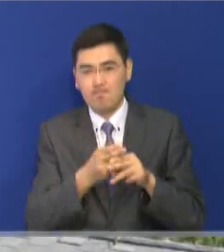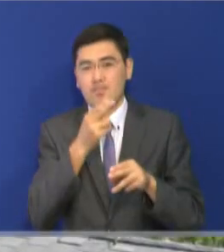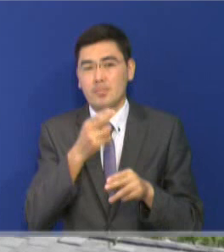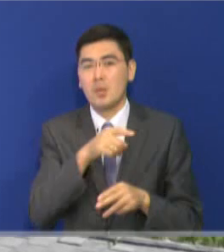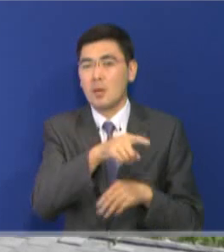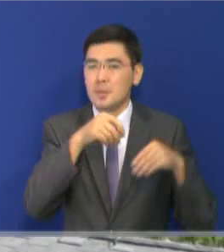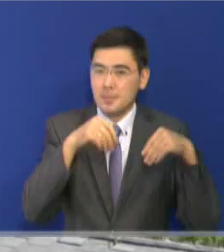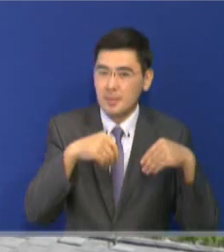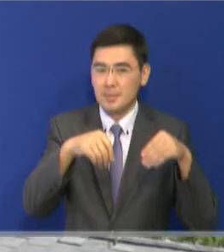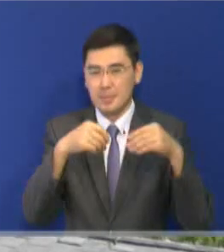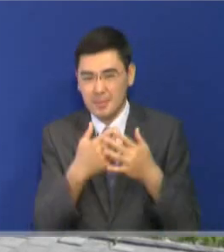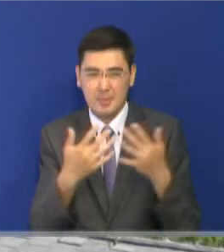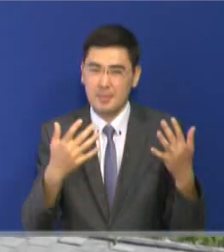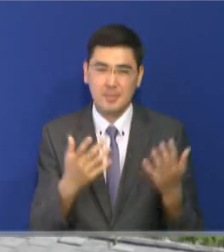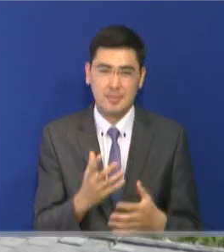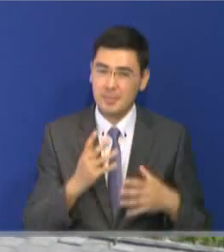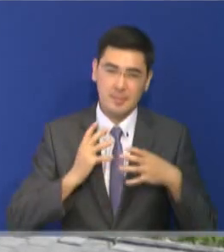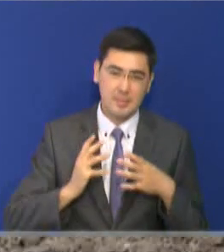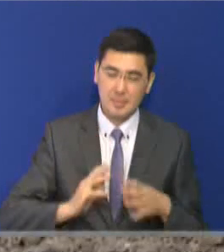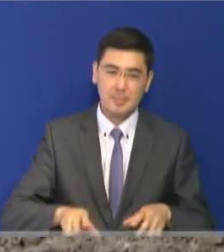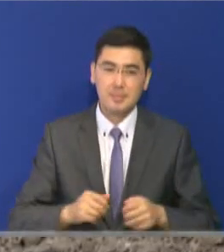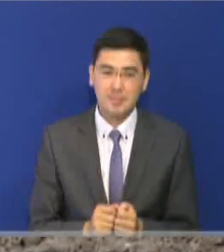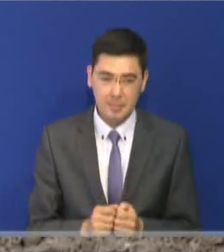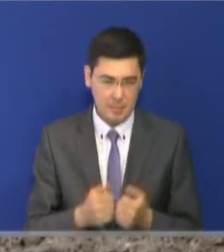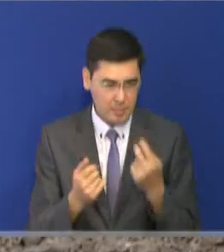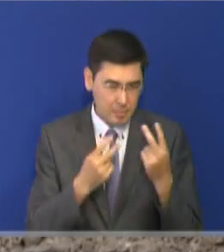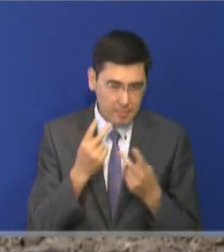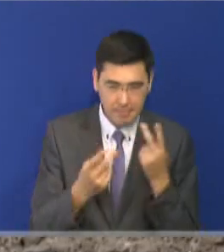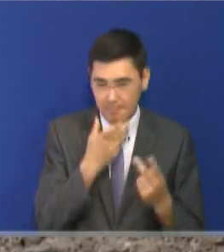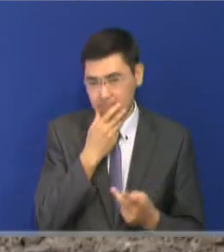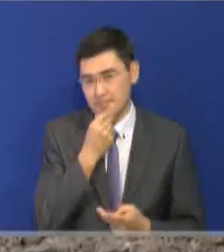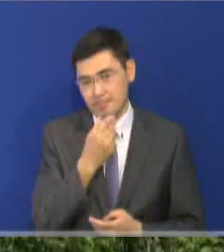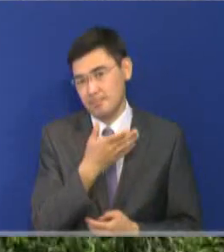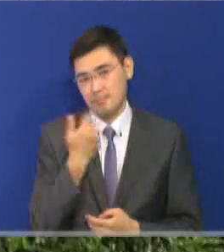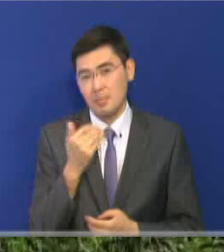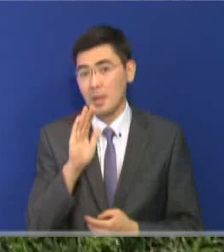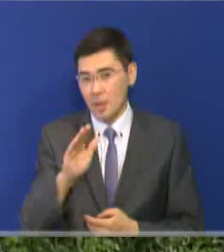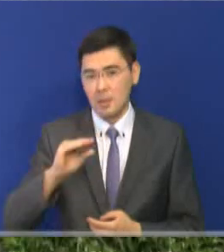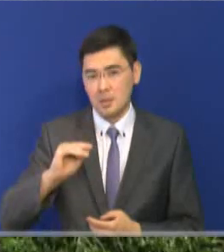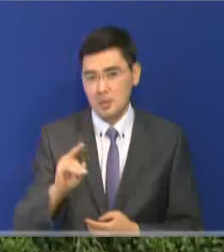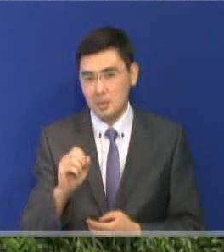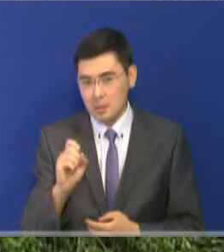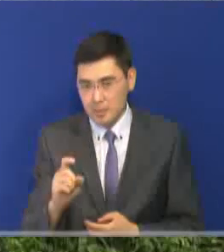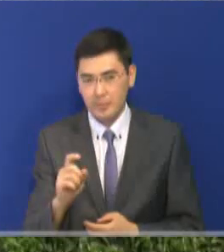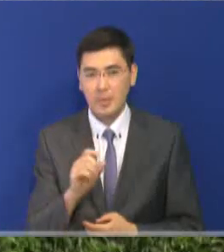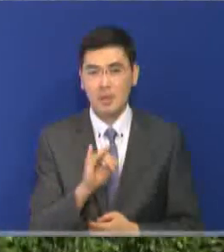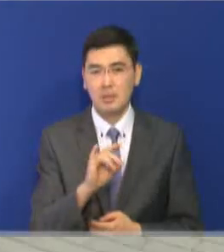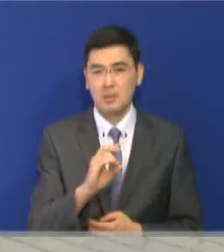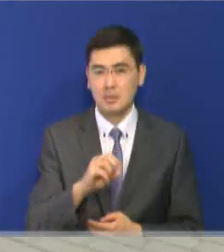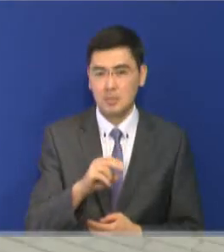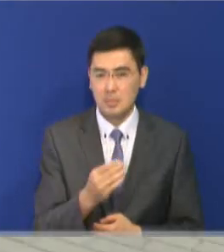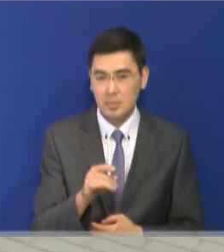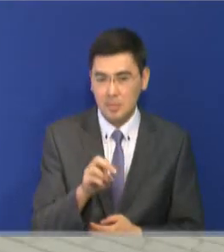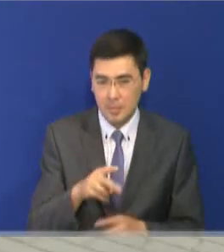Түрлі өсімдіктер жайқалып өсетін орталық алаңның да келбеті бұрынғыдай емес. Дегенмен тұрғын үй коммуналдық шаруашылығы және тұрғын үй инспекциясы